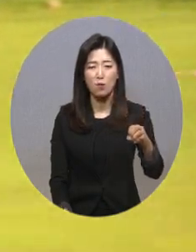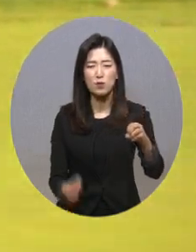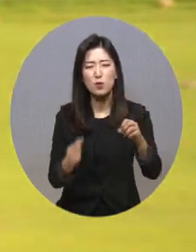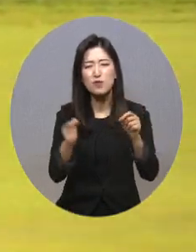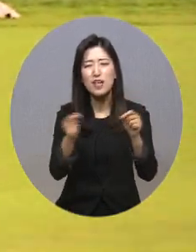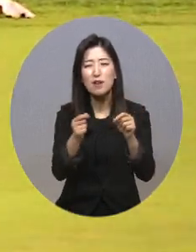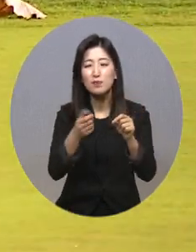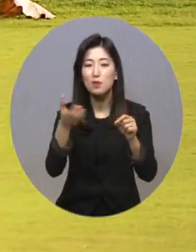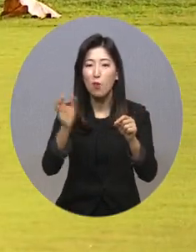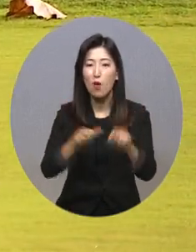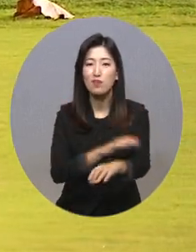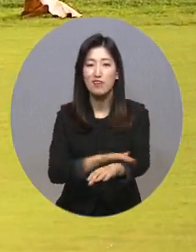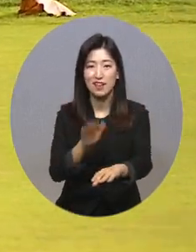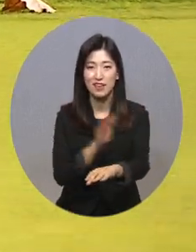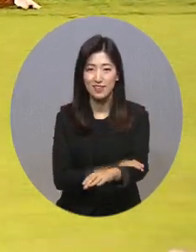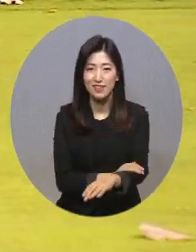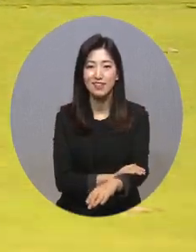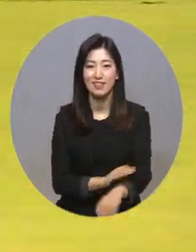5color